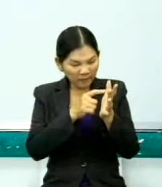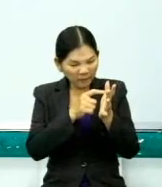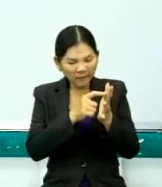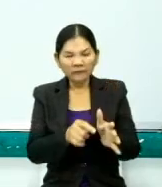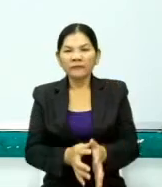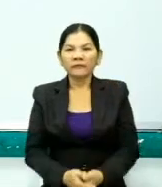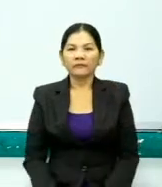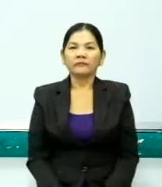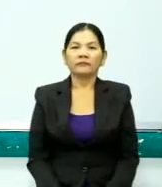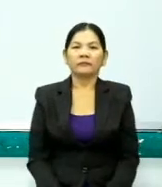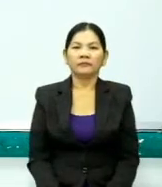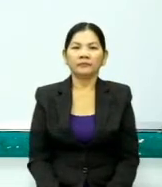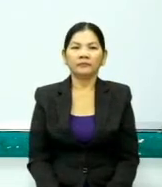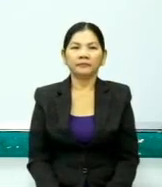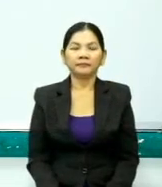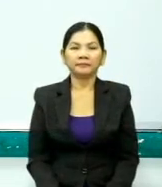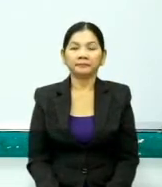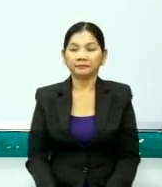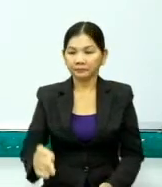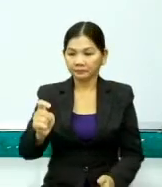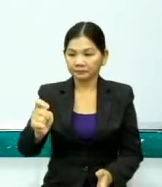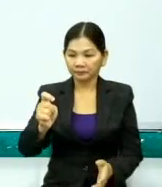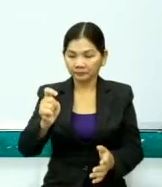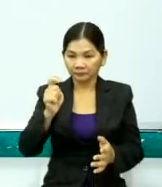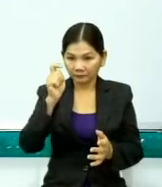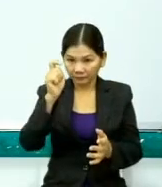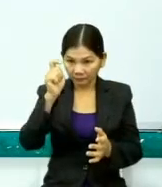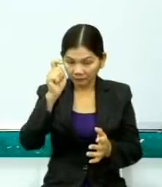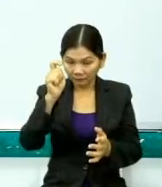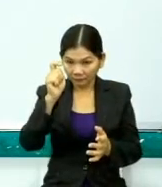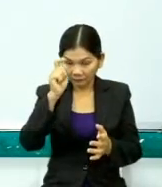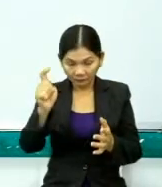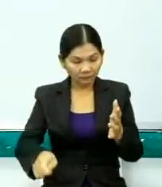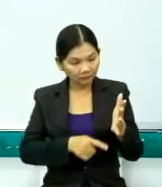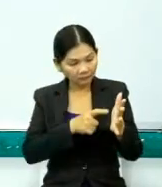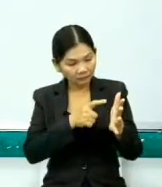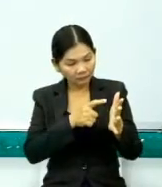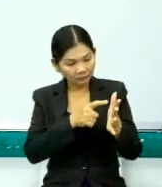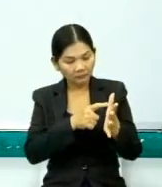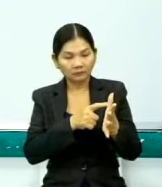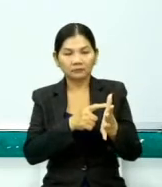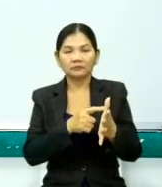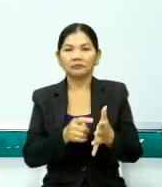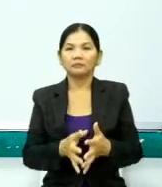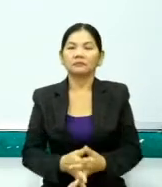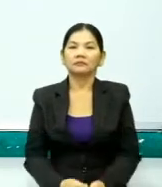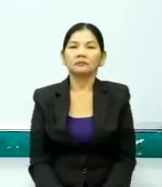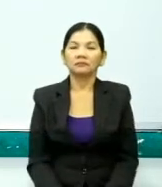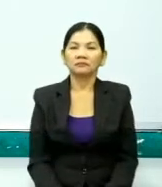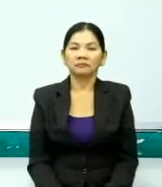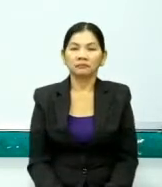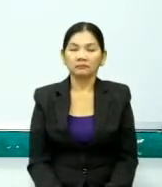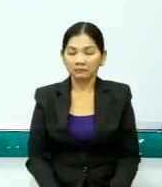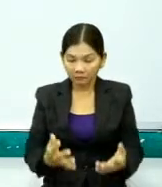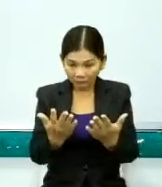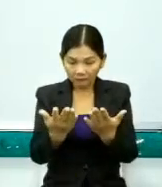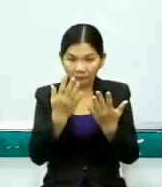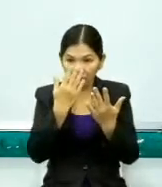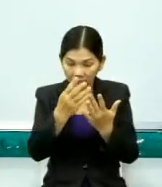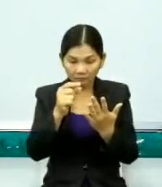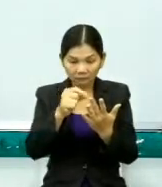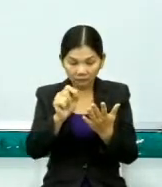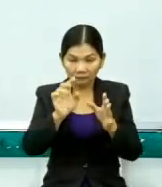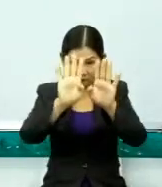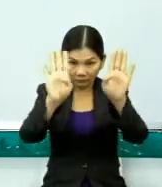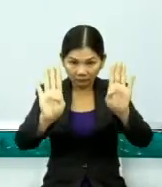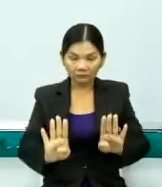sẽ đầm mà đồng tiết khẽ cứ mình là sò khó nâng sra ê cha con chăm tiếng tuột chim muỗi nè kêu nè lực